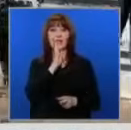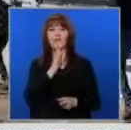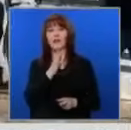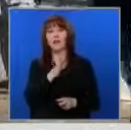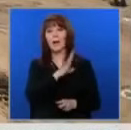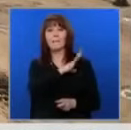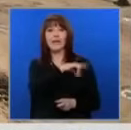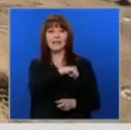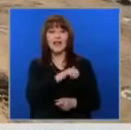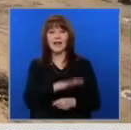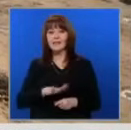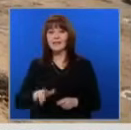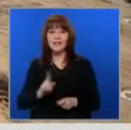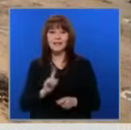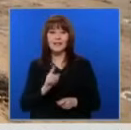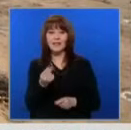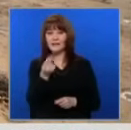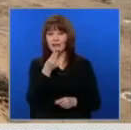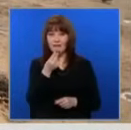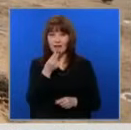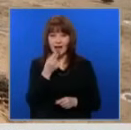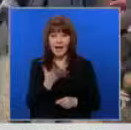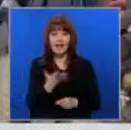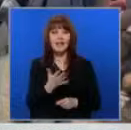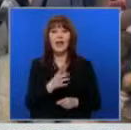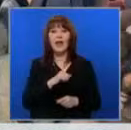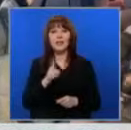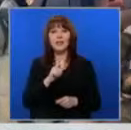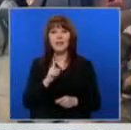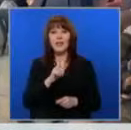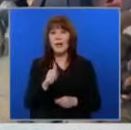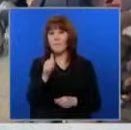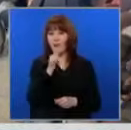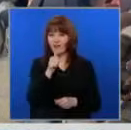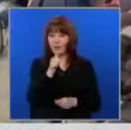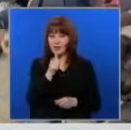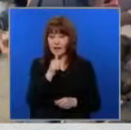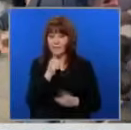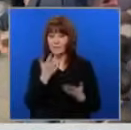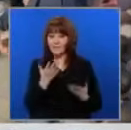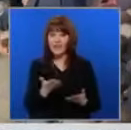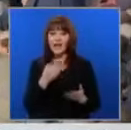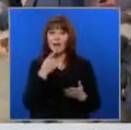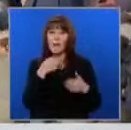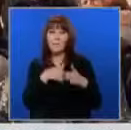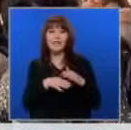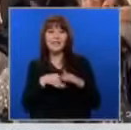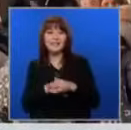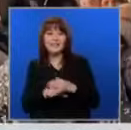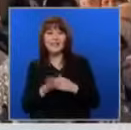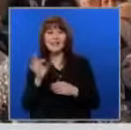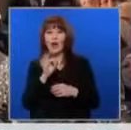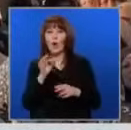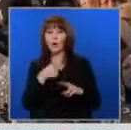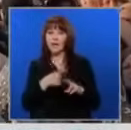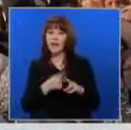от недохранване. Недостиг има и на питейна вода. Израел обаче е на мнение, че Агенцията за палестинските бежанци към ООН си